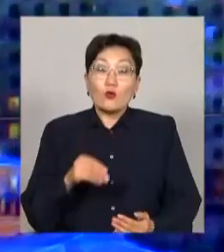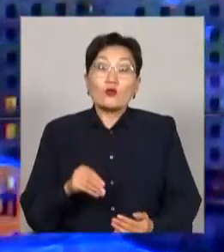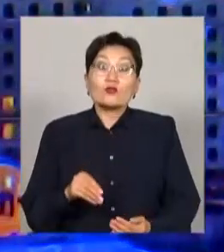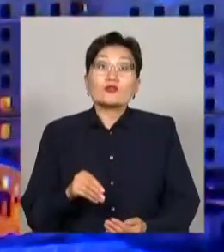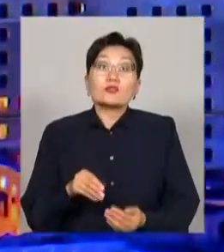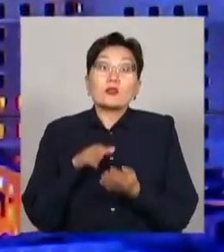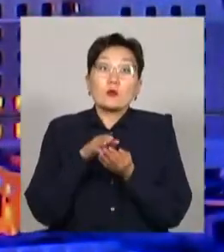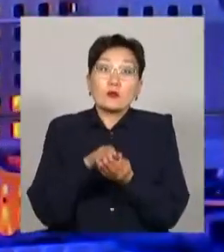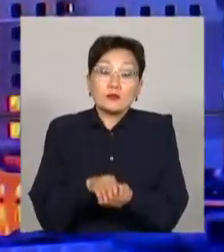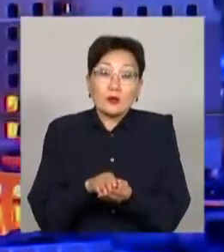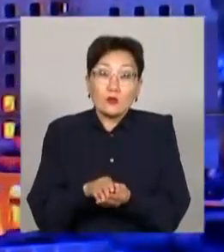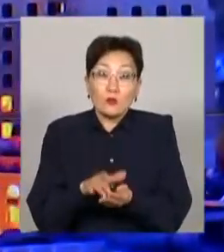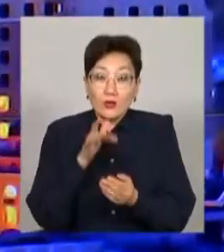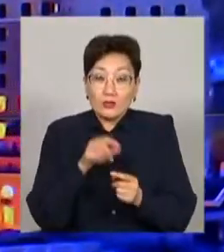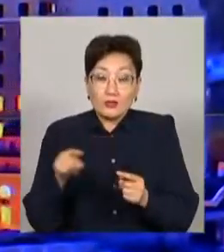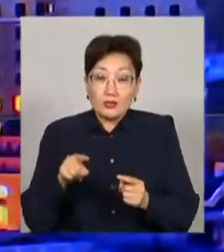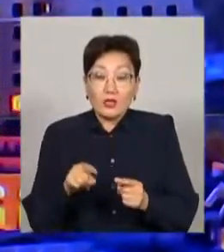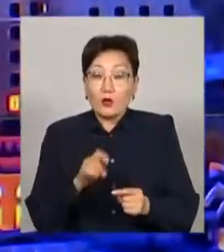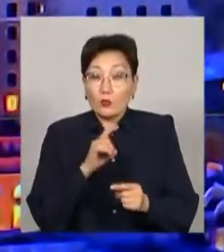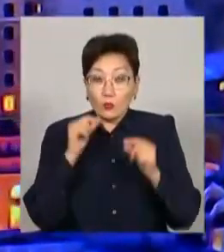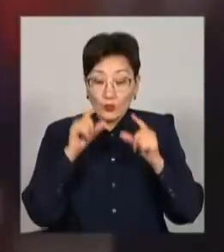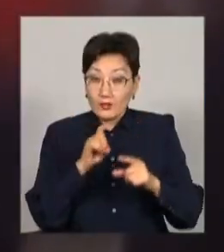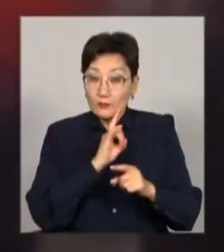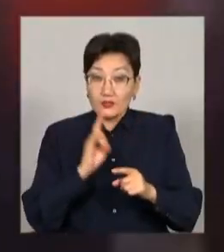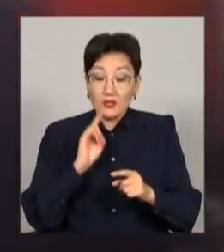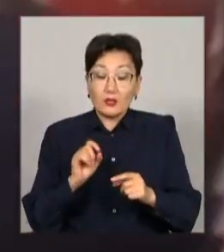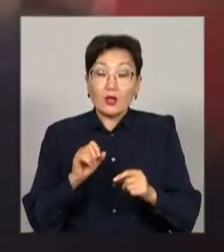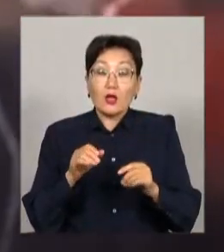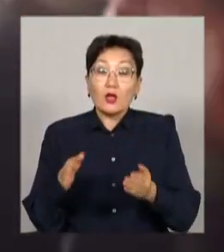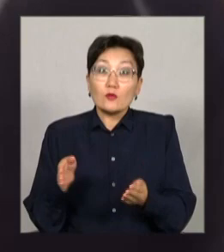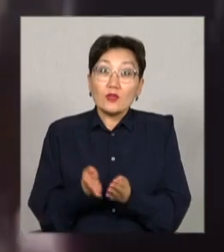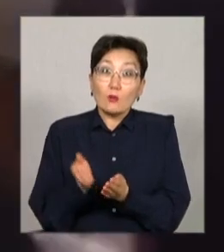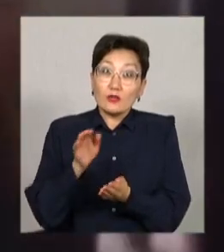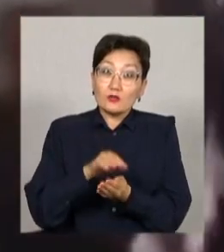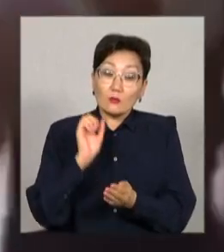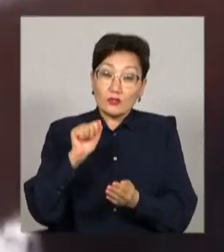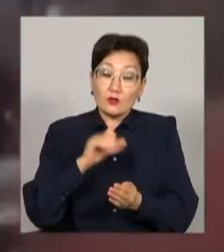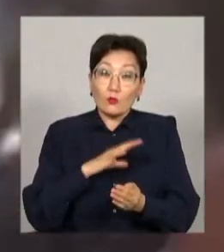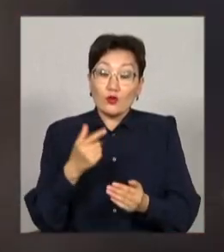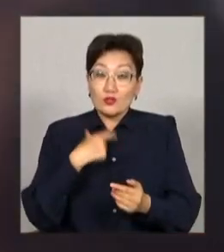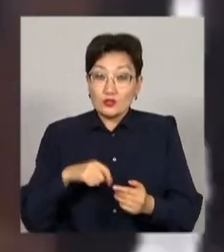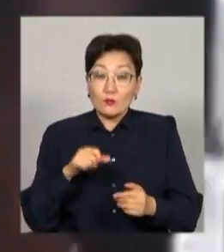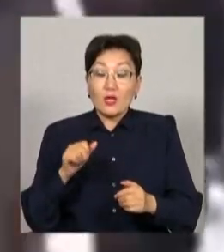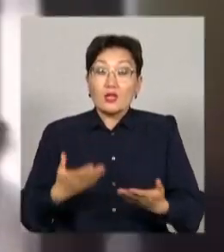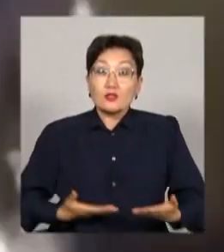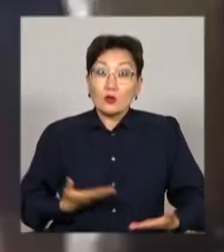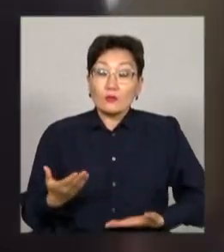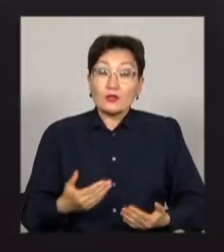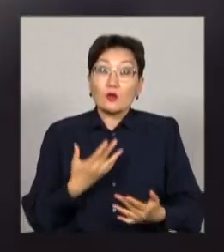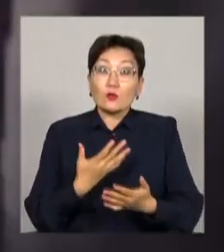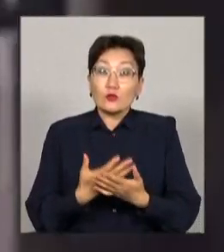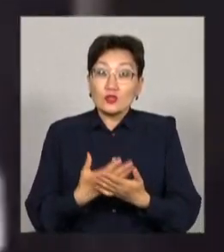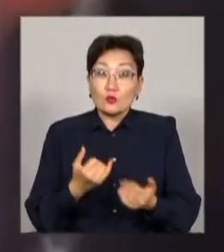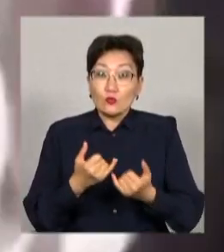кеткен әйел табыттың қақпағын қаққан. Перуде өлді деген 36 жастағы азаматша өзінің тірі екенін білдіру үшін белгі беріп,